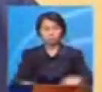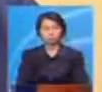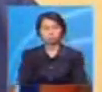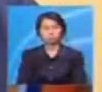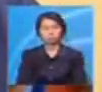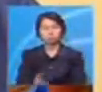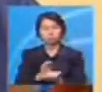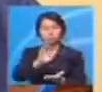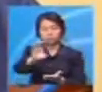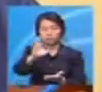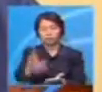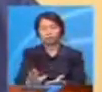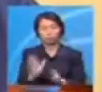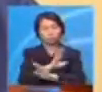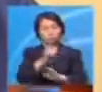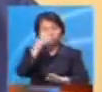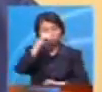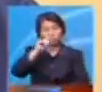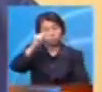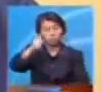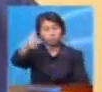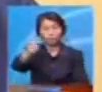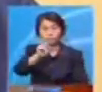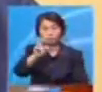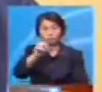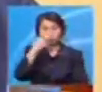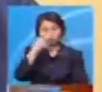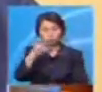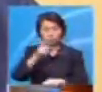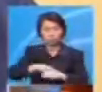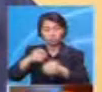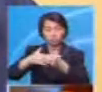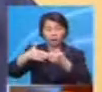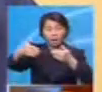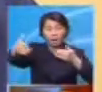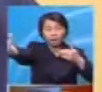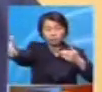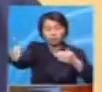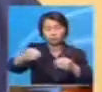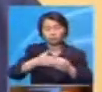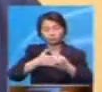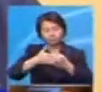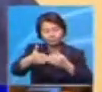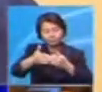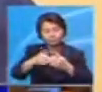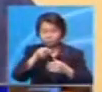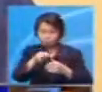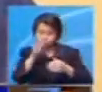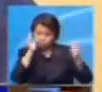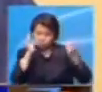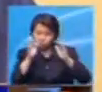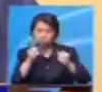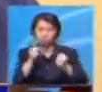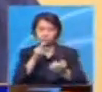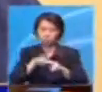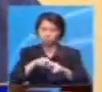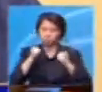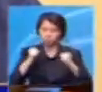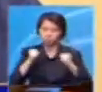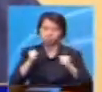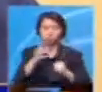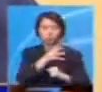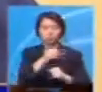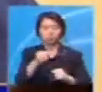esok ususaha mereka tengok untuk jangka sederhana jangka panjang dan jangka sederhana panjang Malaysia mempunyai kedudukan yang Kukuh